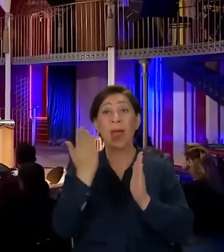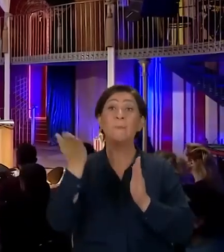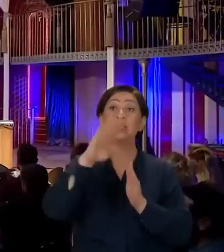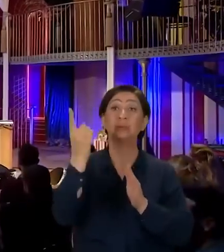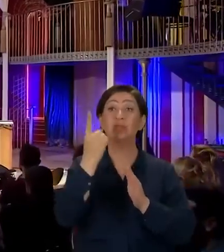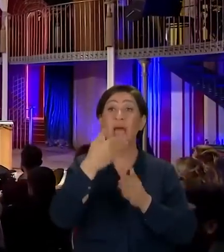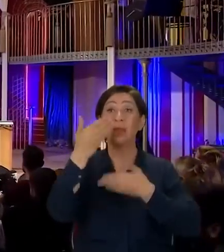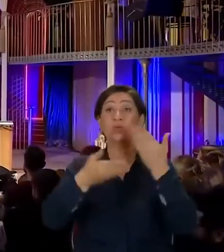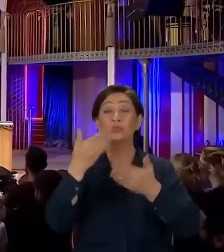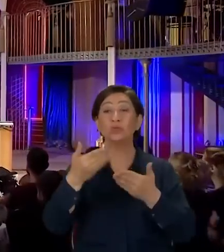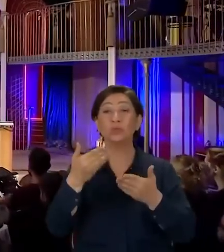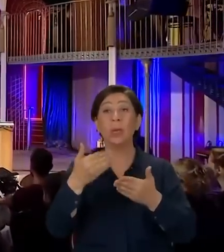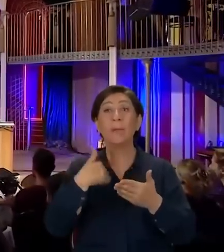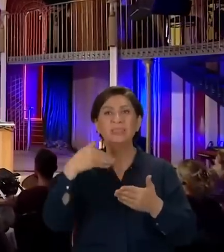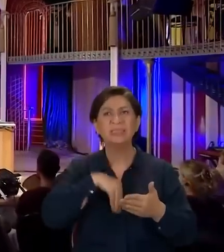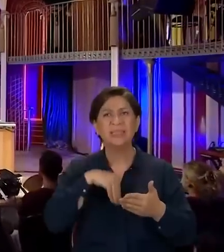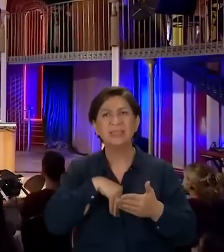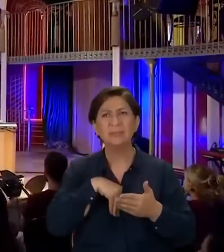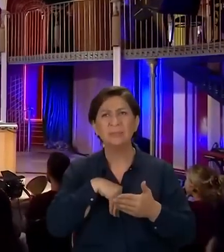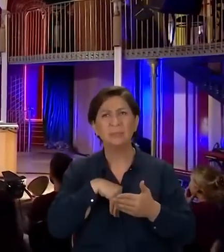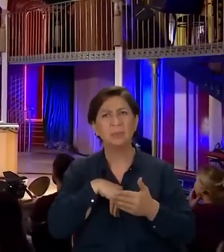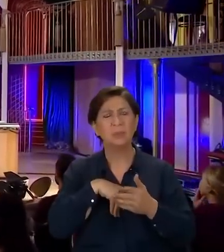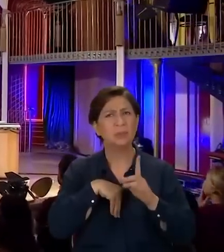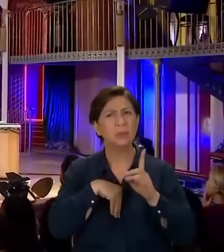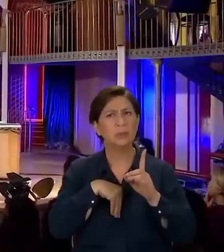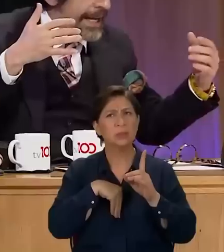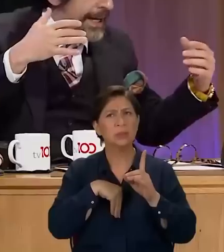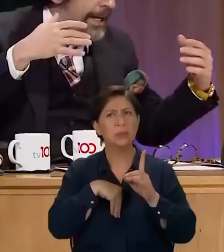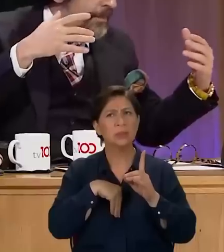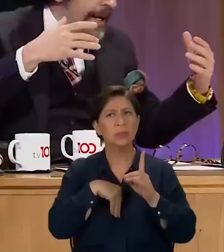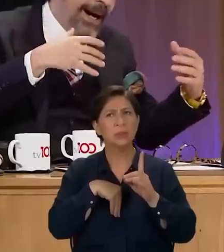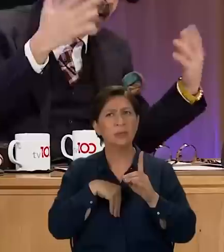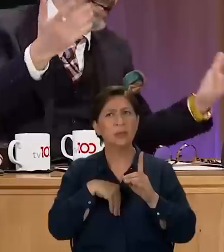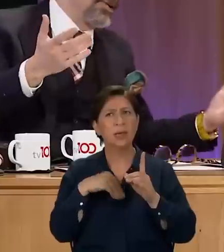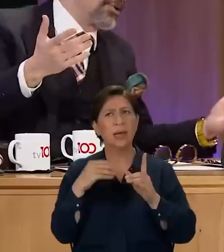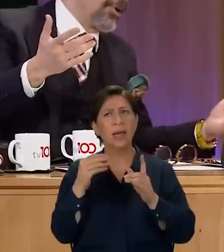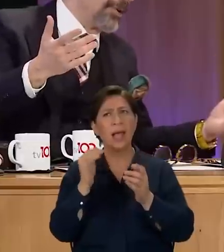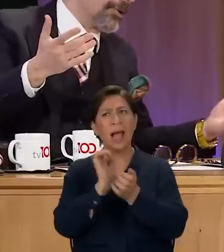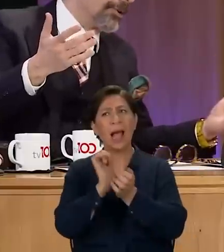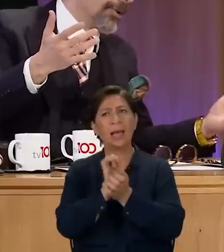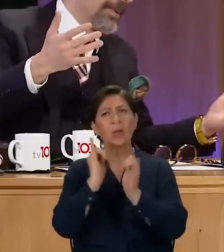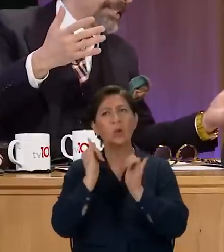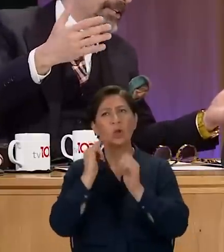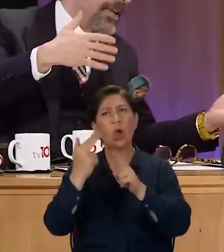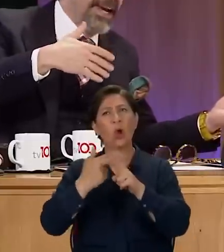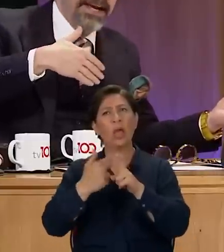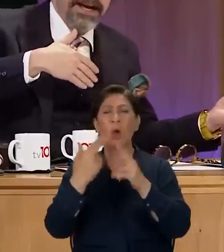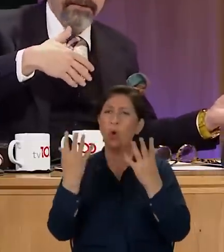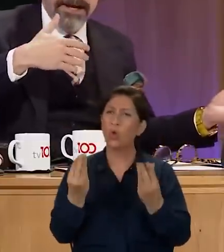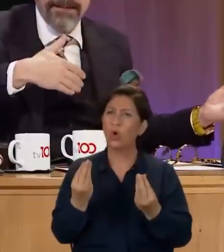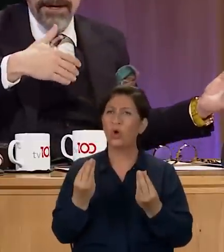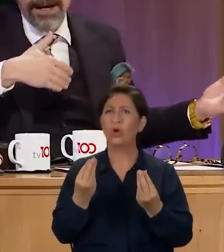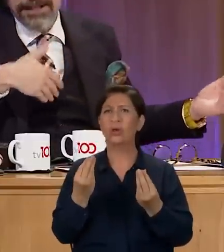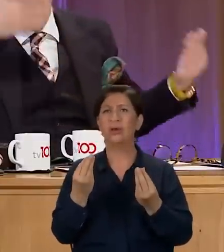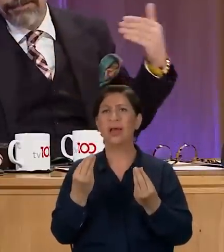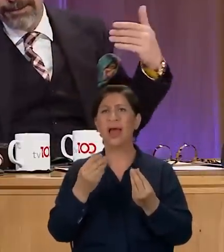şey anlatıyormuş. Ben sandım ki şeye diyor yani hani aileye kötü örnek oluyor. Mesela işte